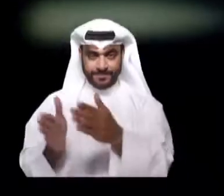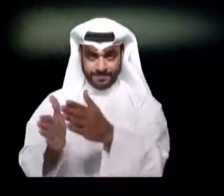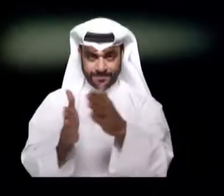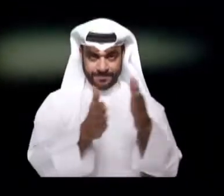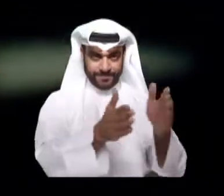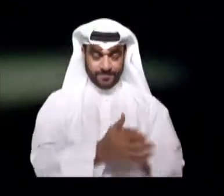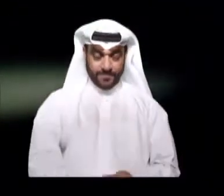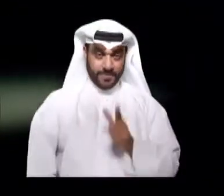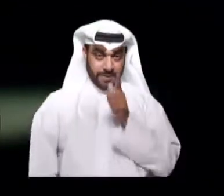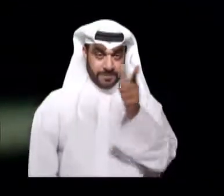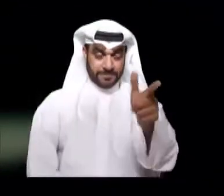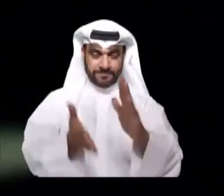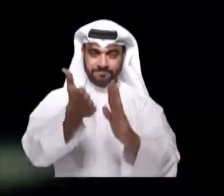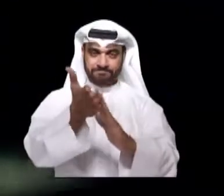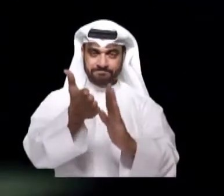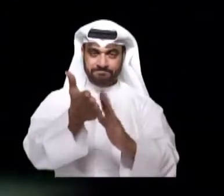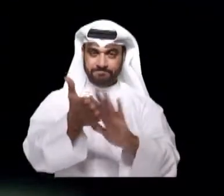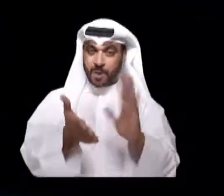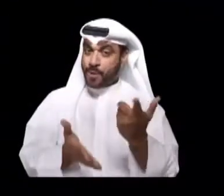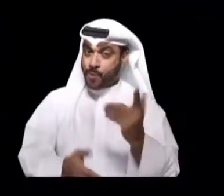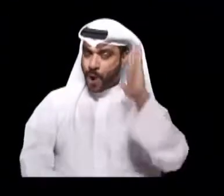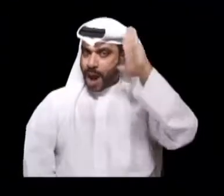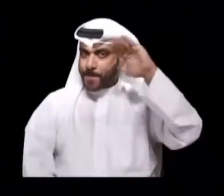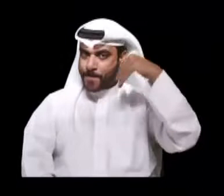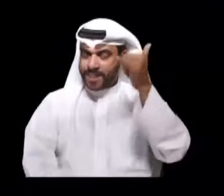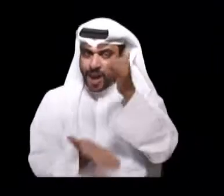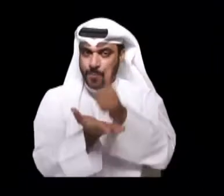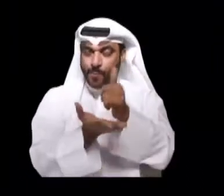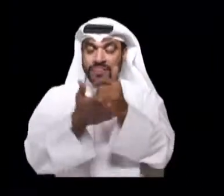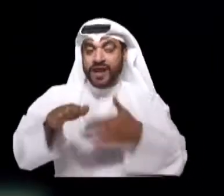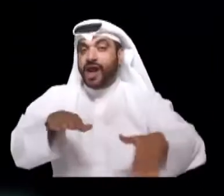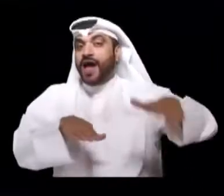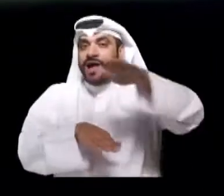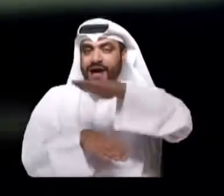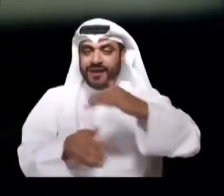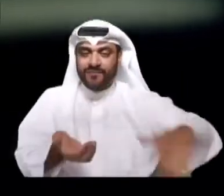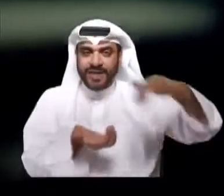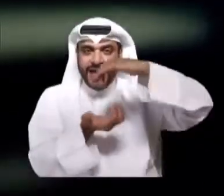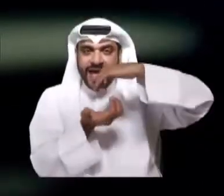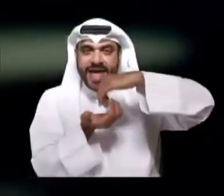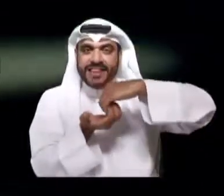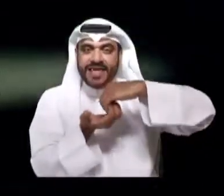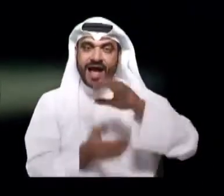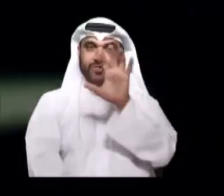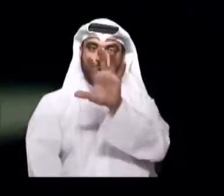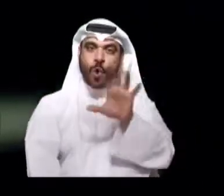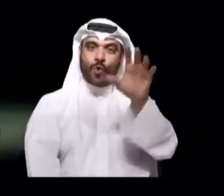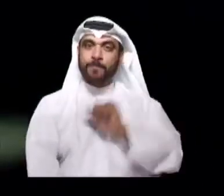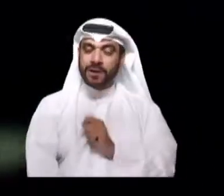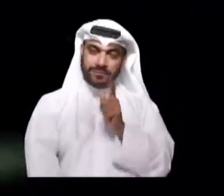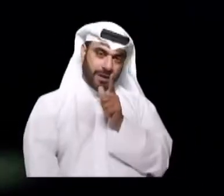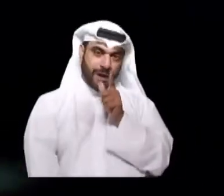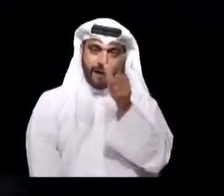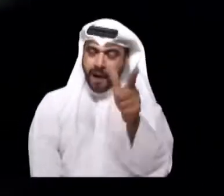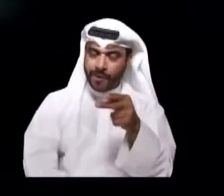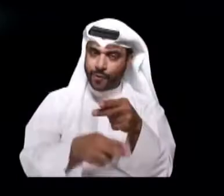أشادت الممثلة العليا للاتحاد الأوروبي للشؤون الخارجية والسياسية والأمنية ونائبة رئيس المفوضية الأوروبية